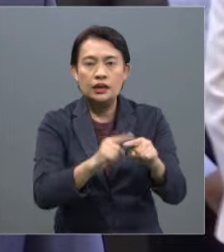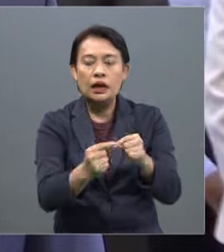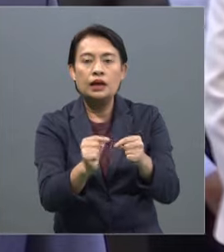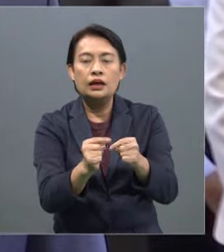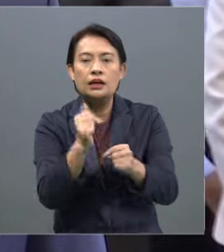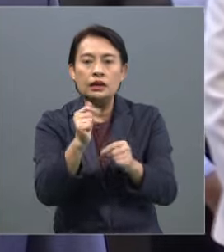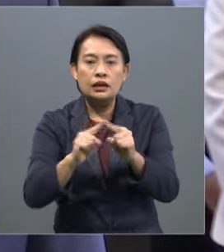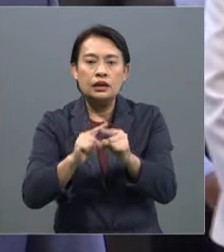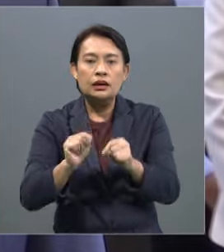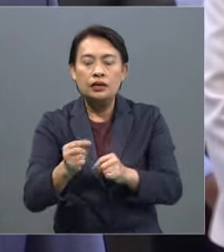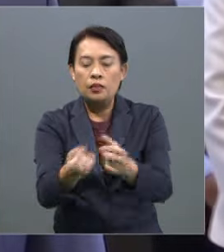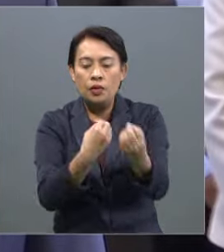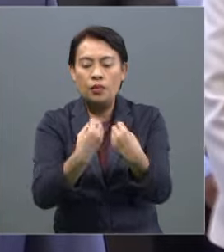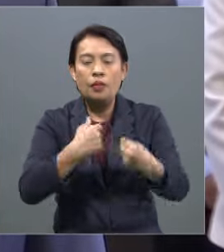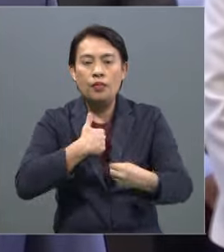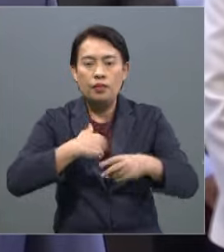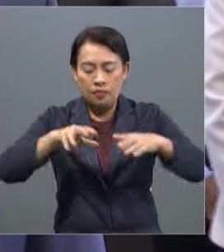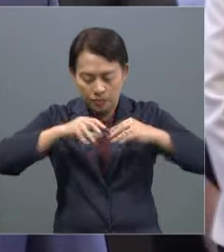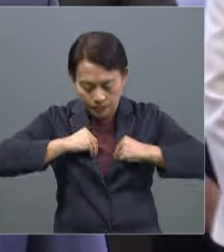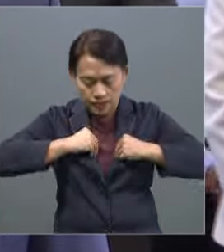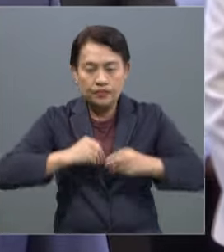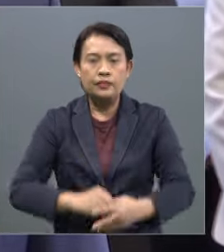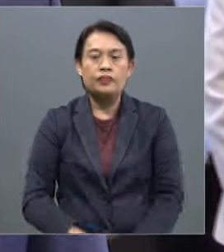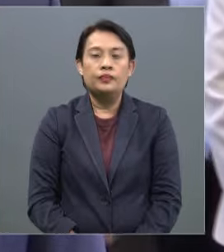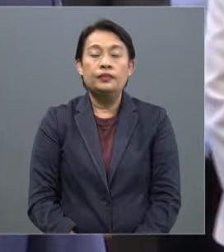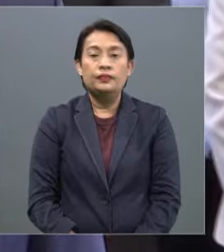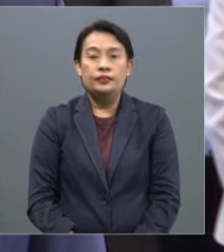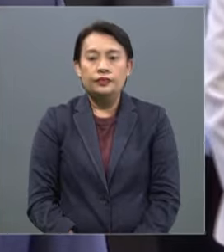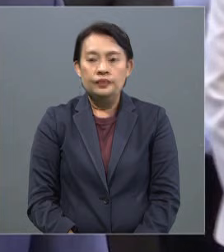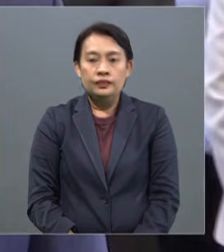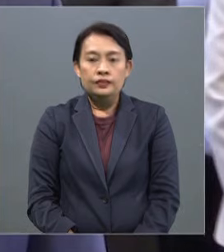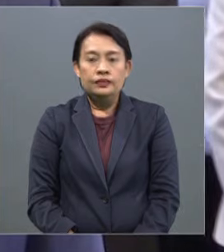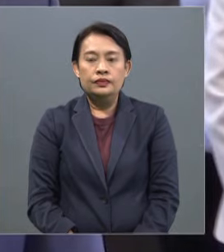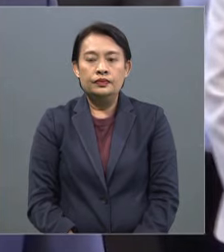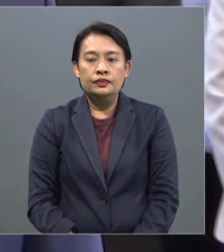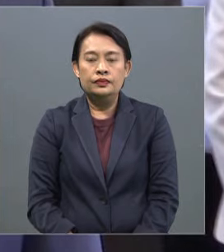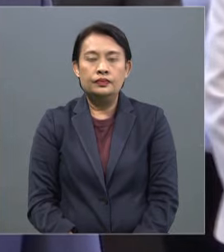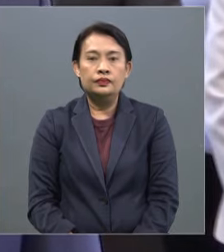ดีๆผมรับฟังตลอดครับาส